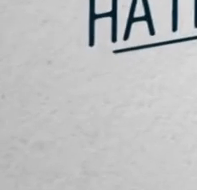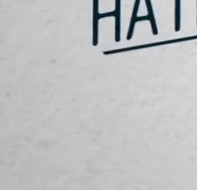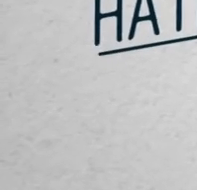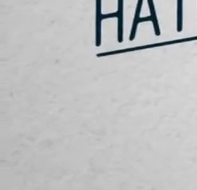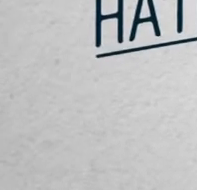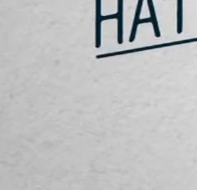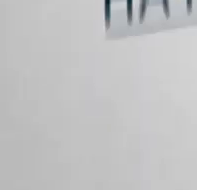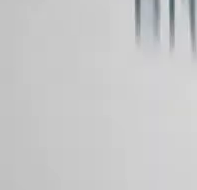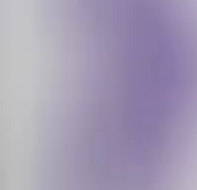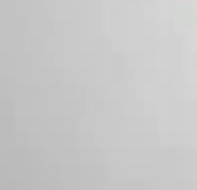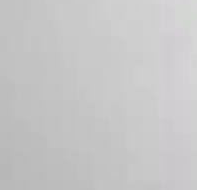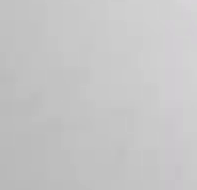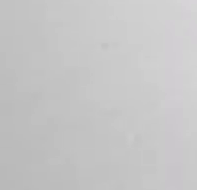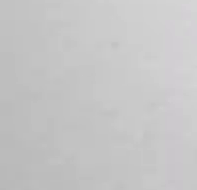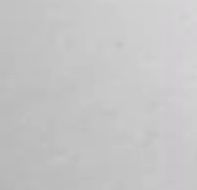Музика